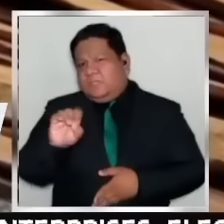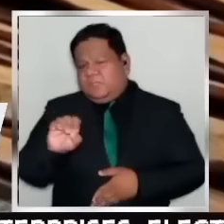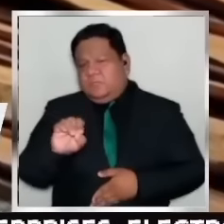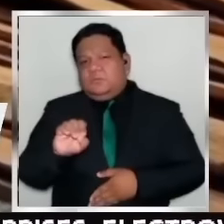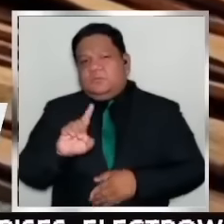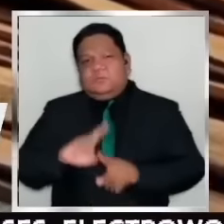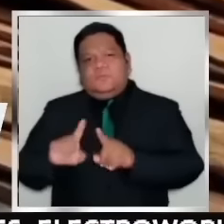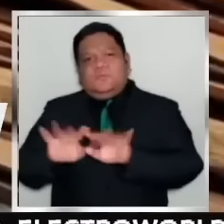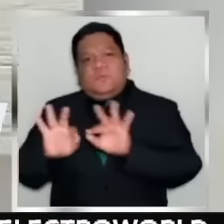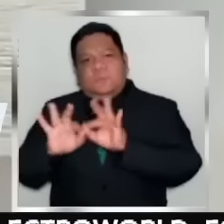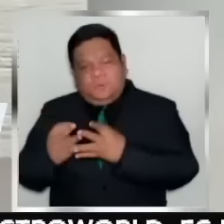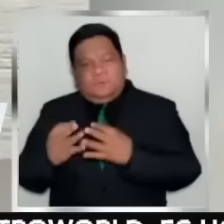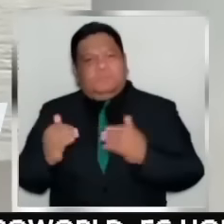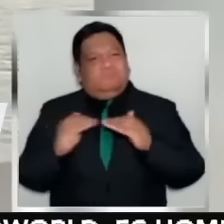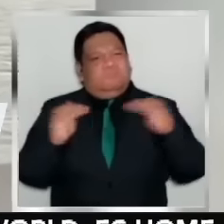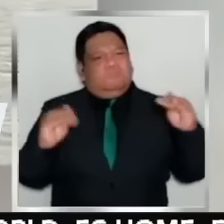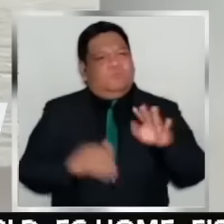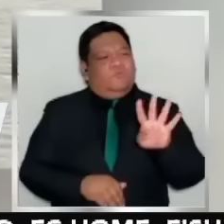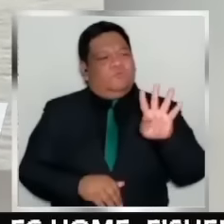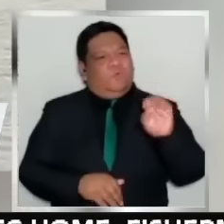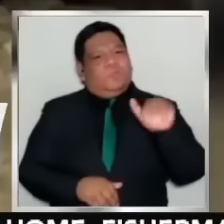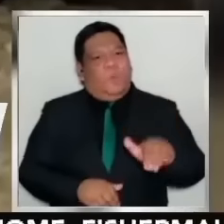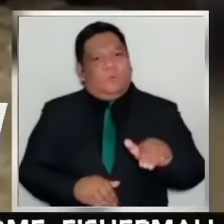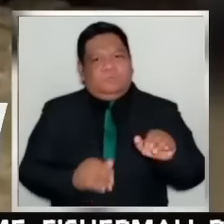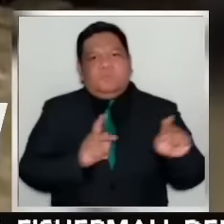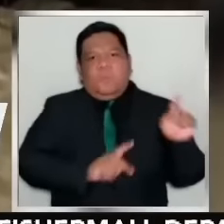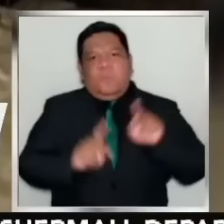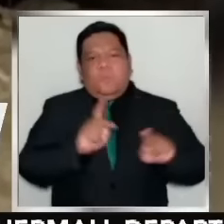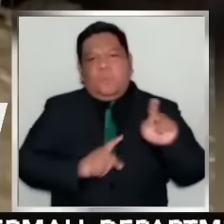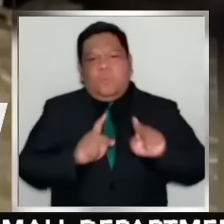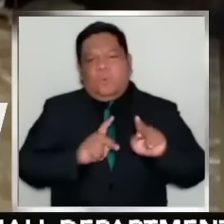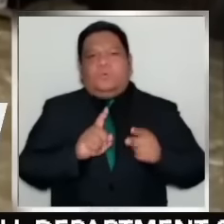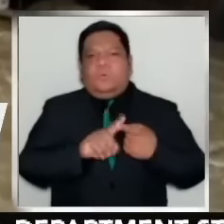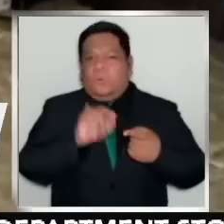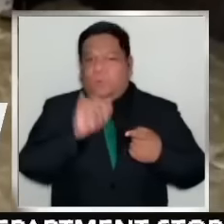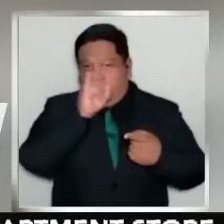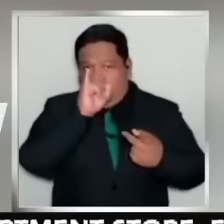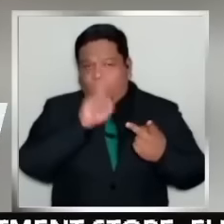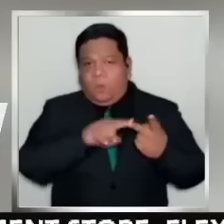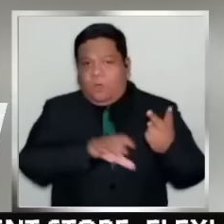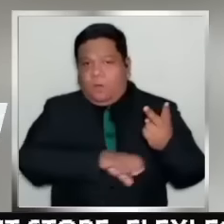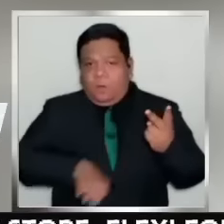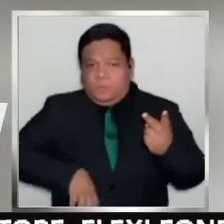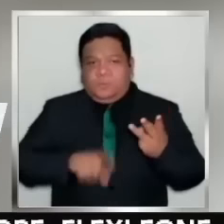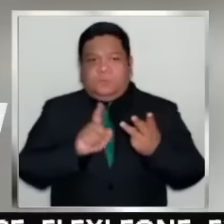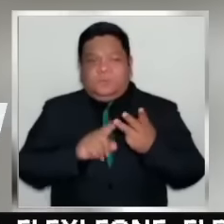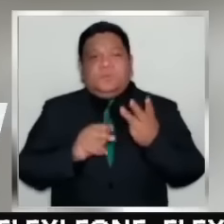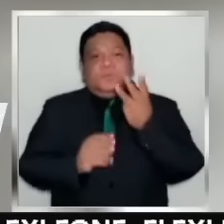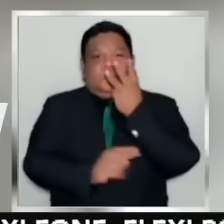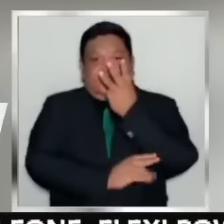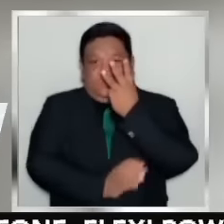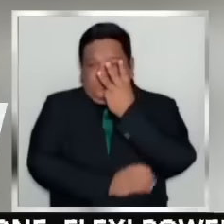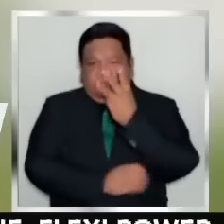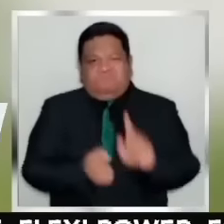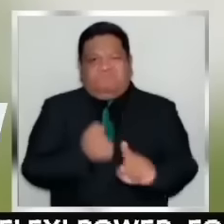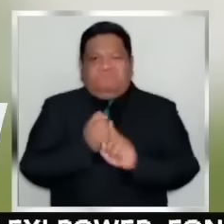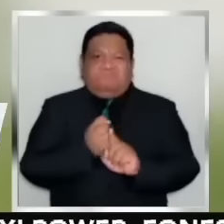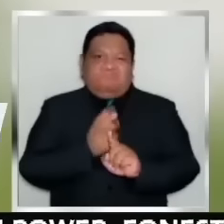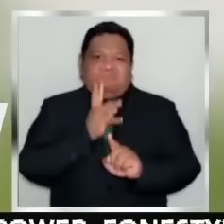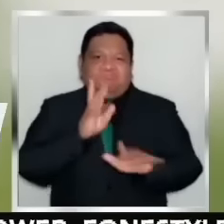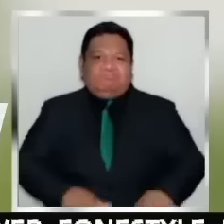44,052 na mga individual mula sa Iloilo, Capiz at Negros Occidental ang naapektuhan ng pagbaha at landslide, kasunod ng mga